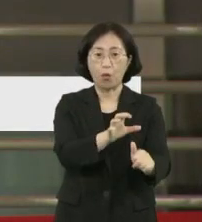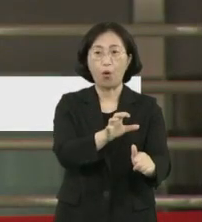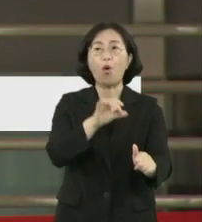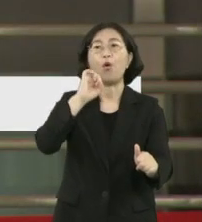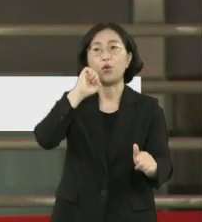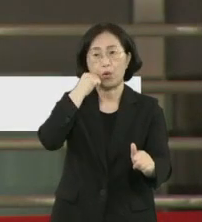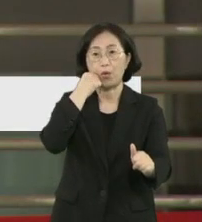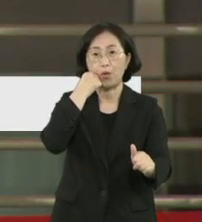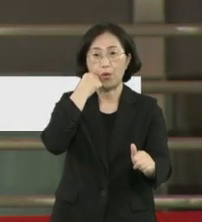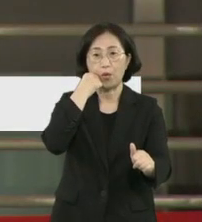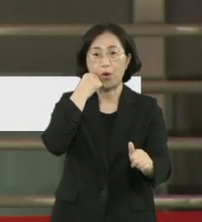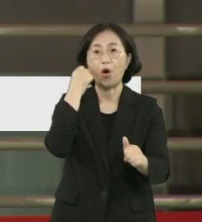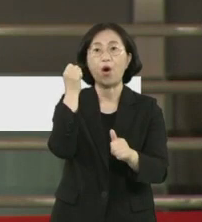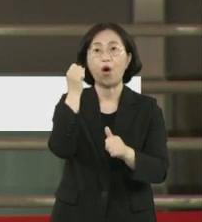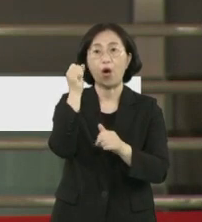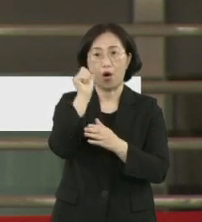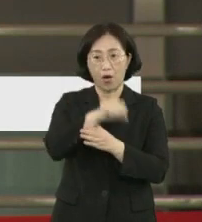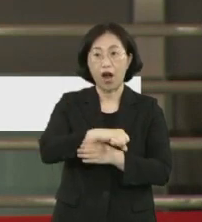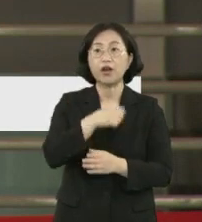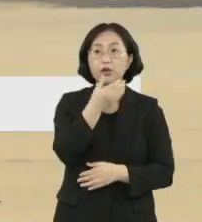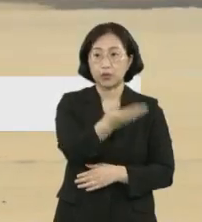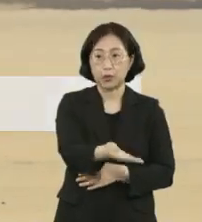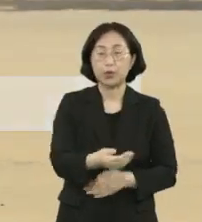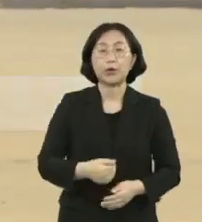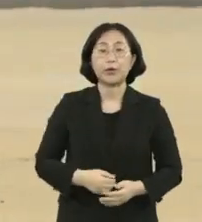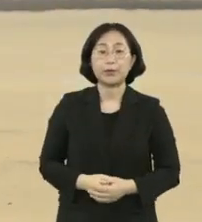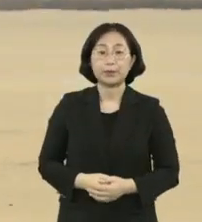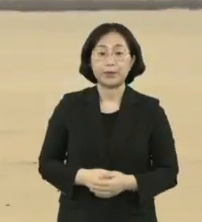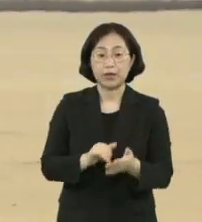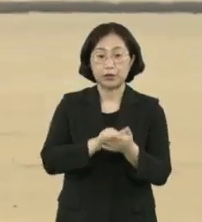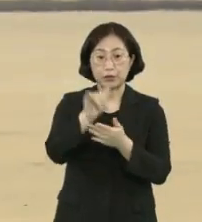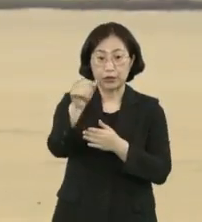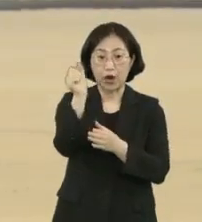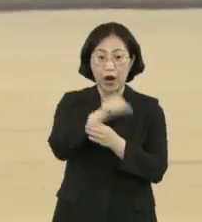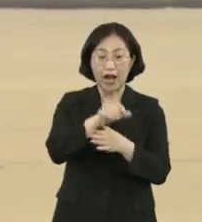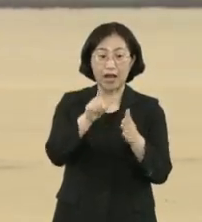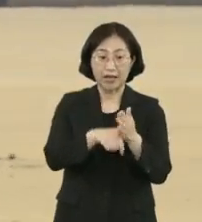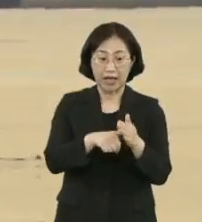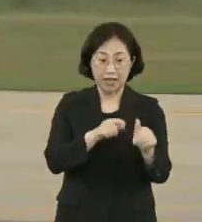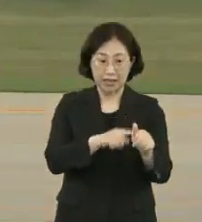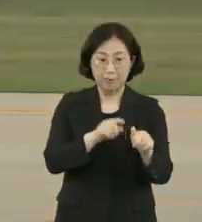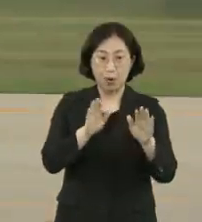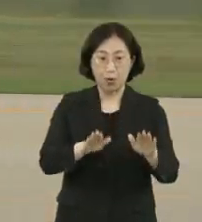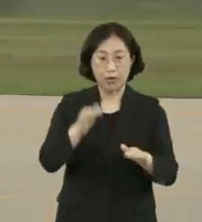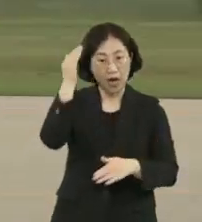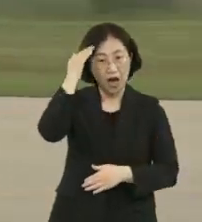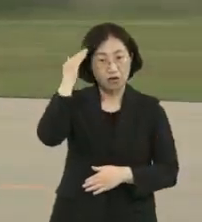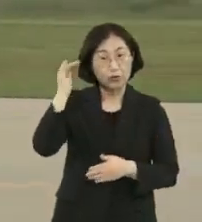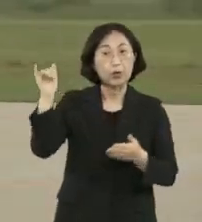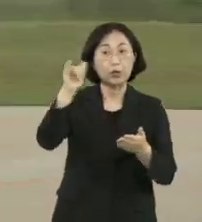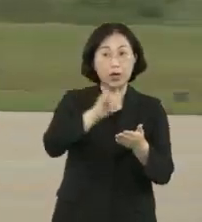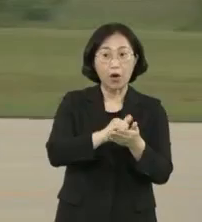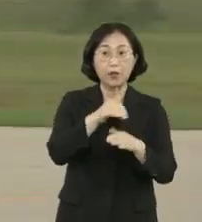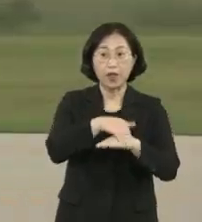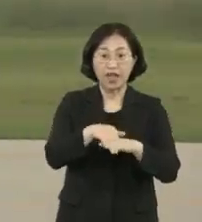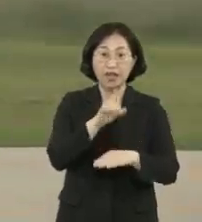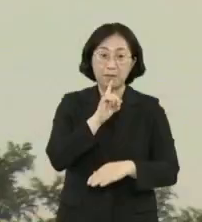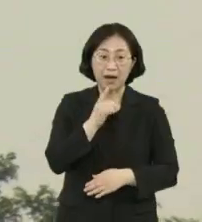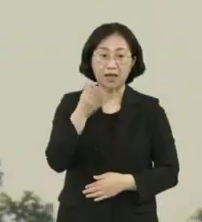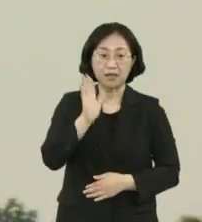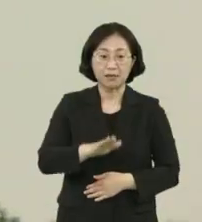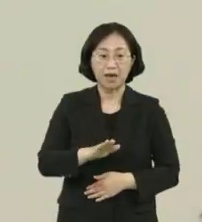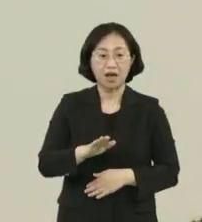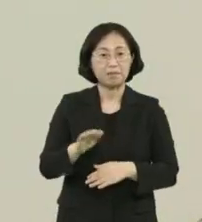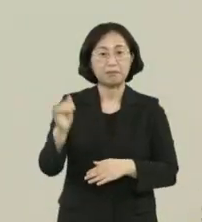없어요. 정상적으로 허가를 해줘, 출국 허가를 해줬고. 출국 허가 당시 A씨는 오늘 한국으로 돌아오는 일정이었지만